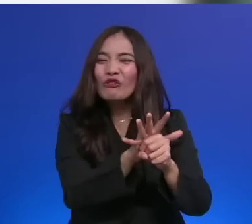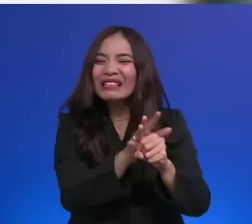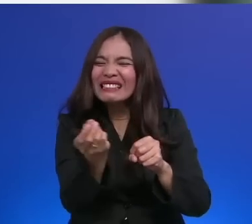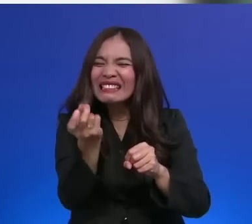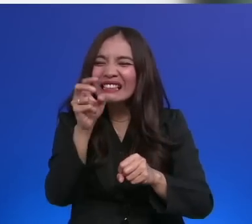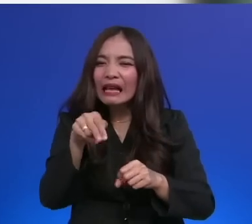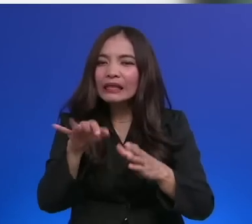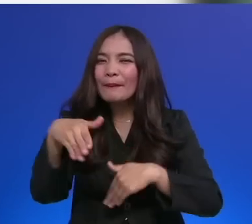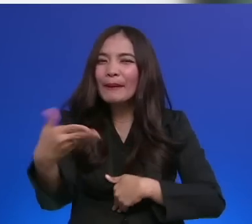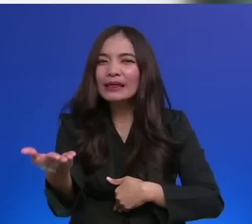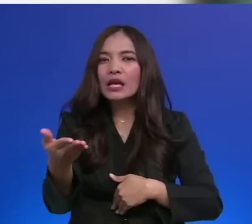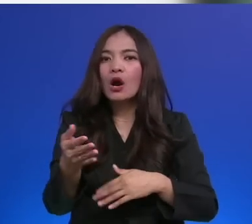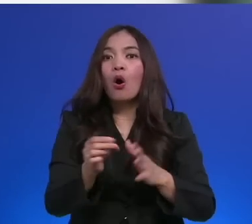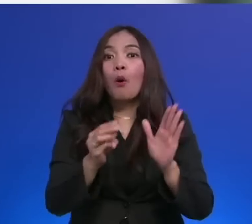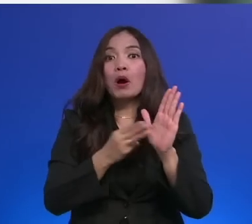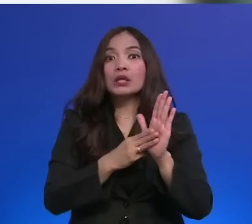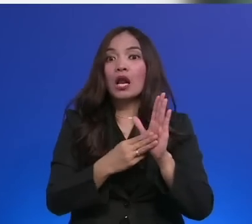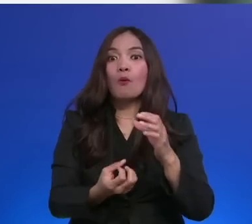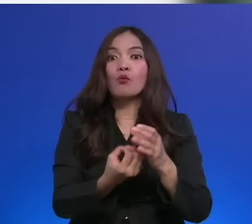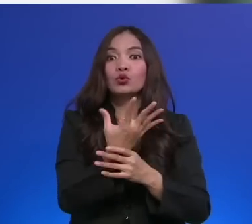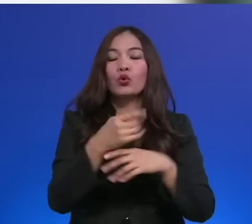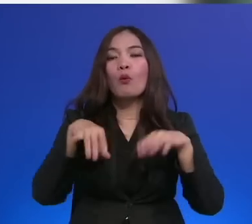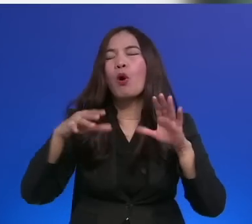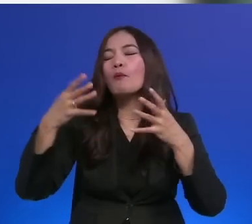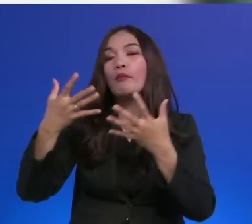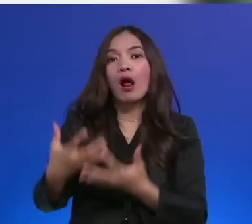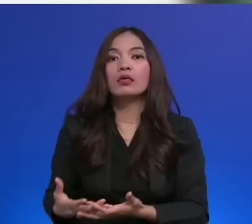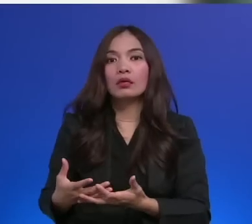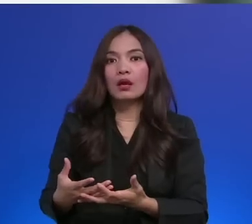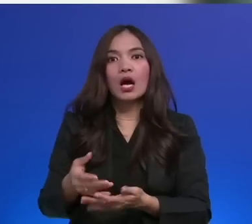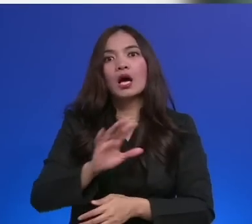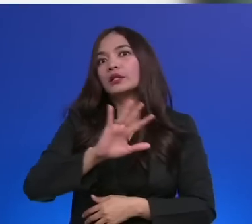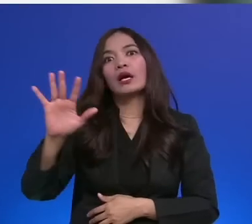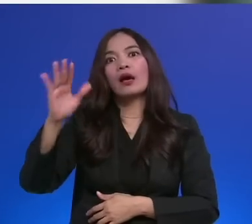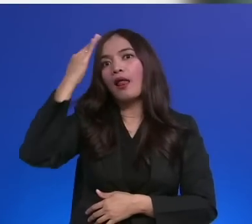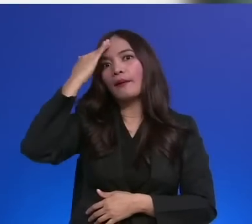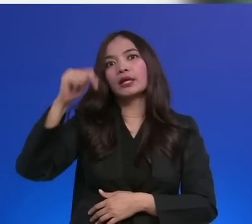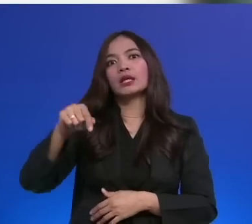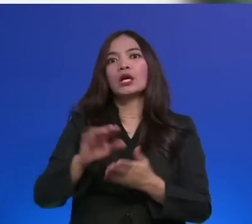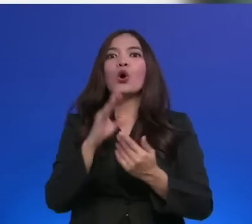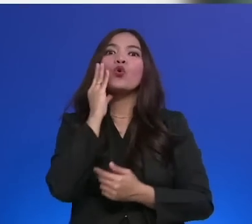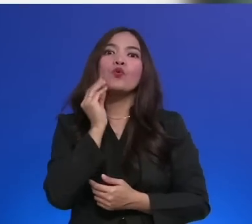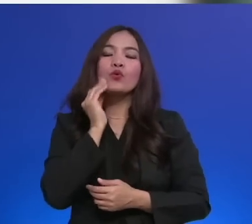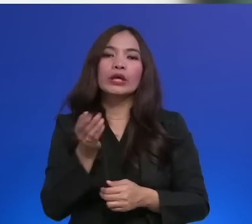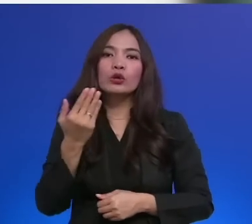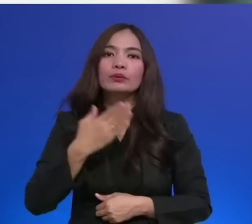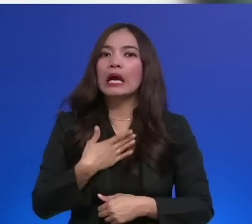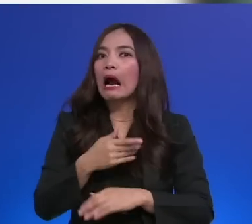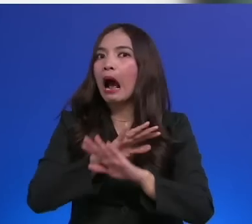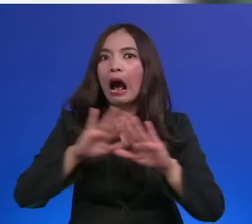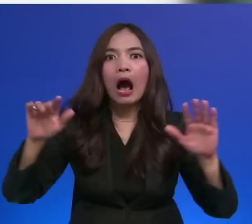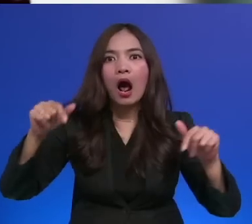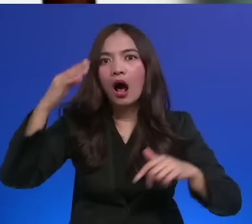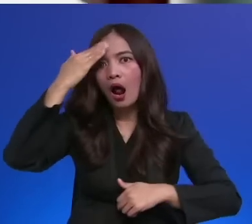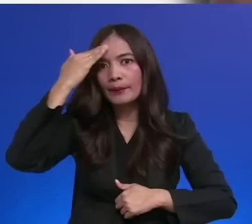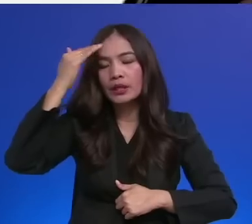muncul masalah-masalah lain yang berat, yang tidak pernah saya alami sepanjang umur hidup saya, membuat saya